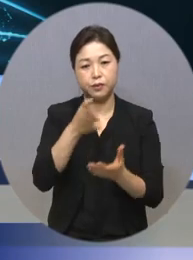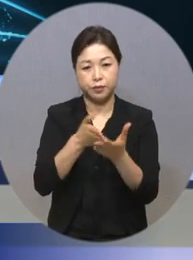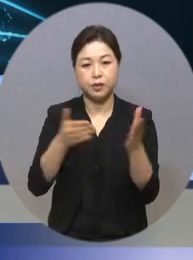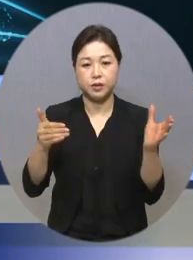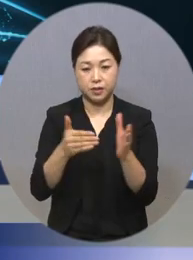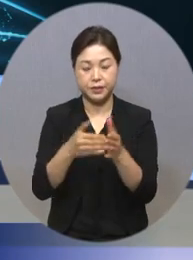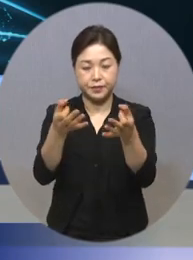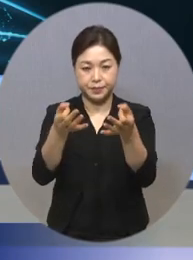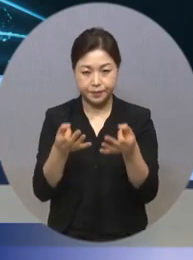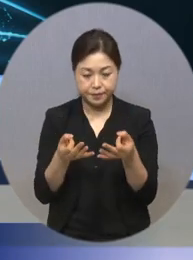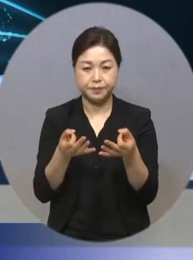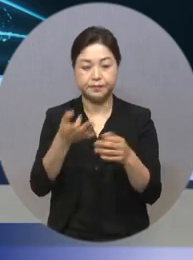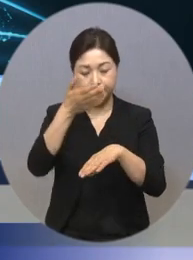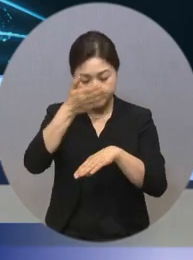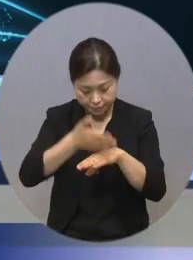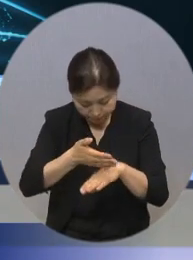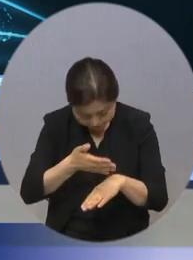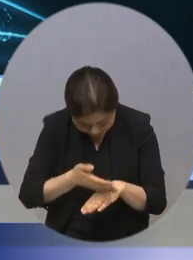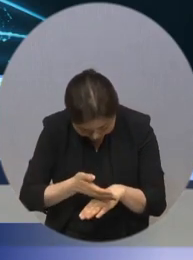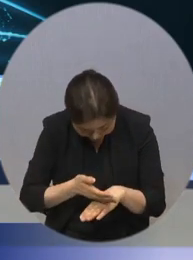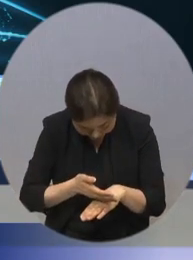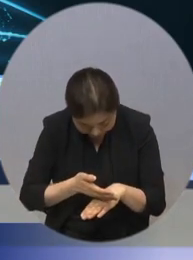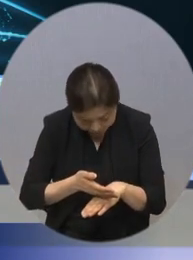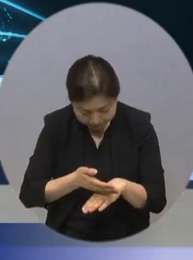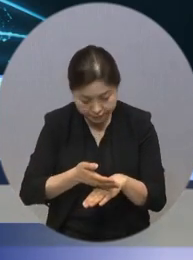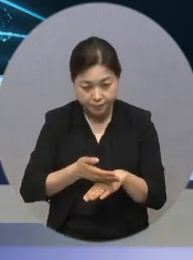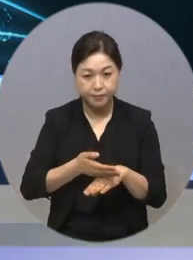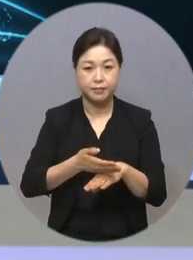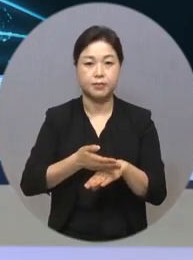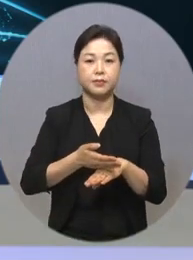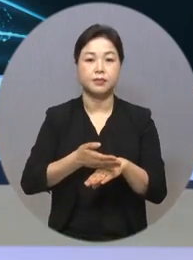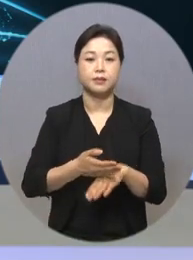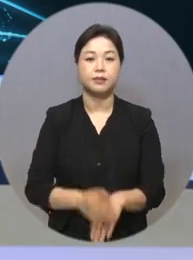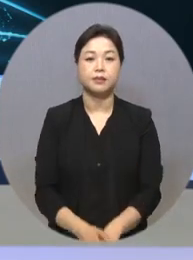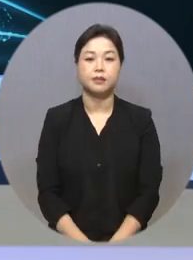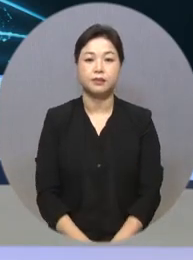뉴스를 마칩니다. 시청해주신 여러분 고맙습니다.